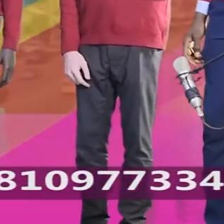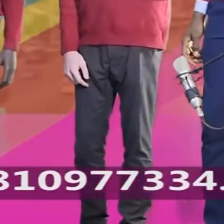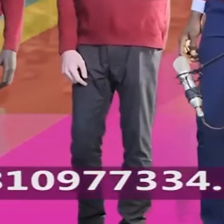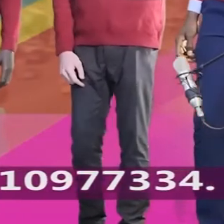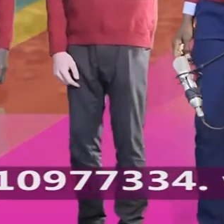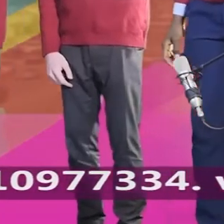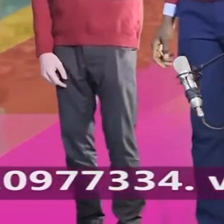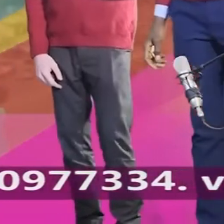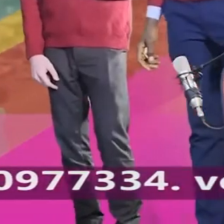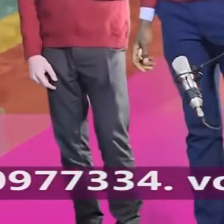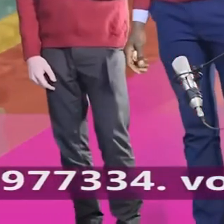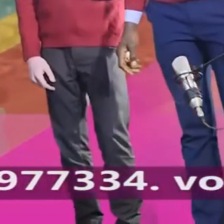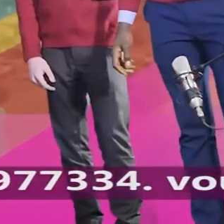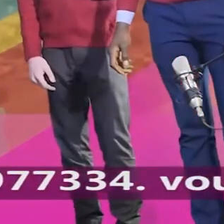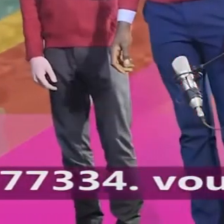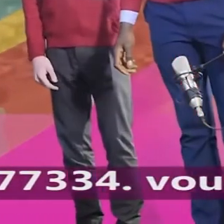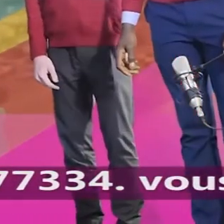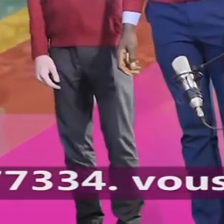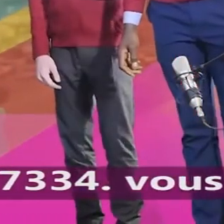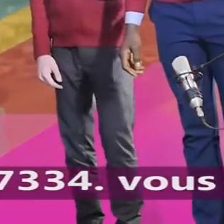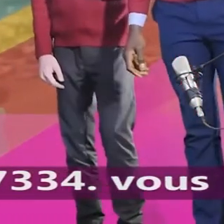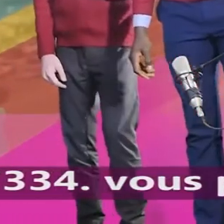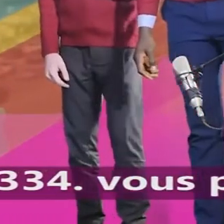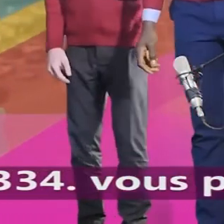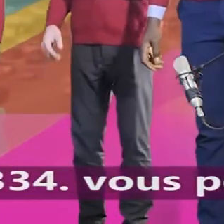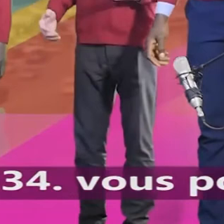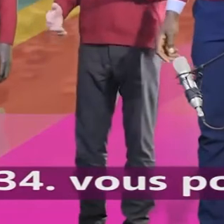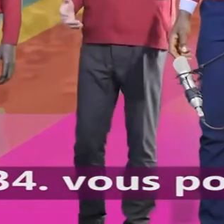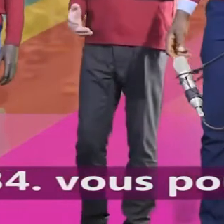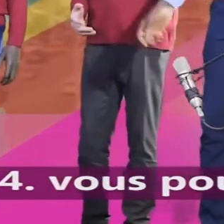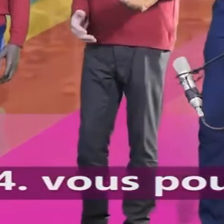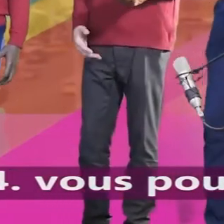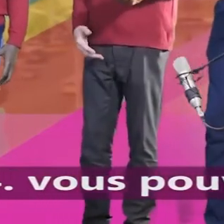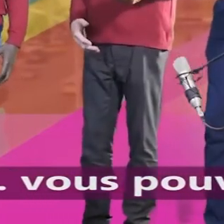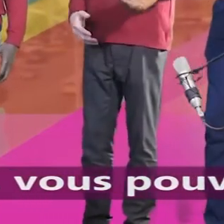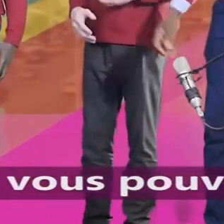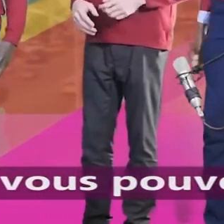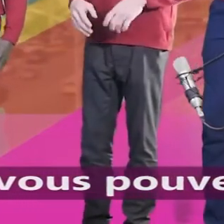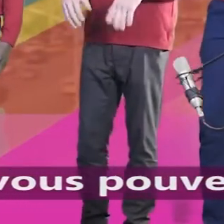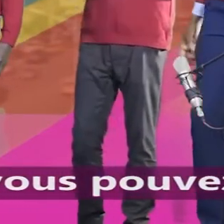na mwela lufu bamu mwela